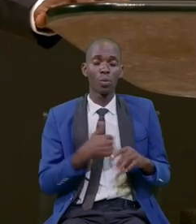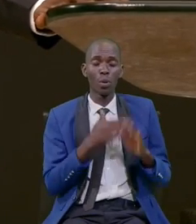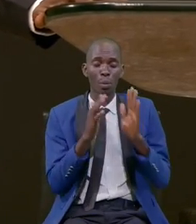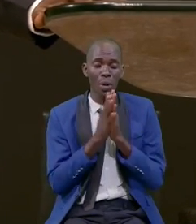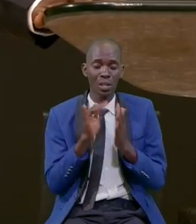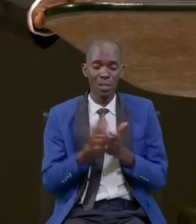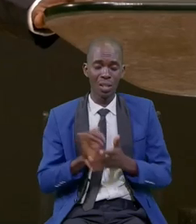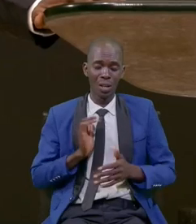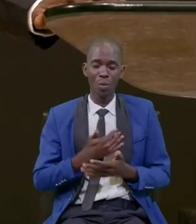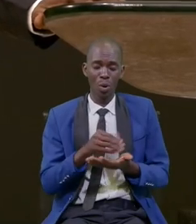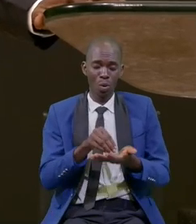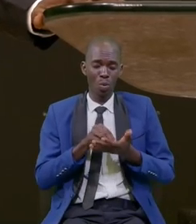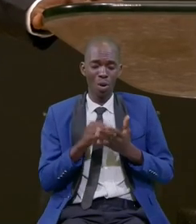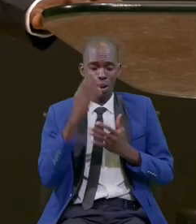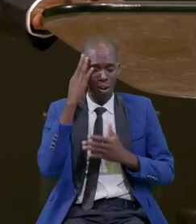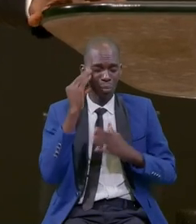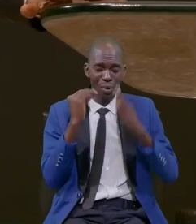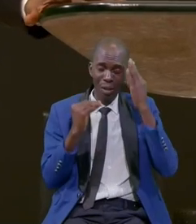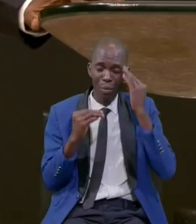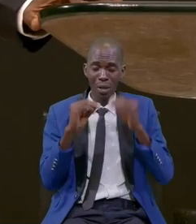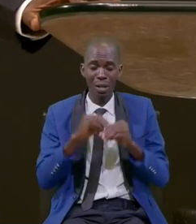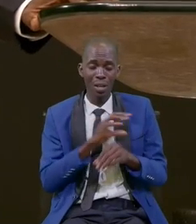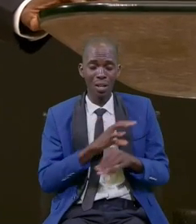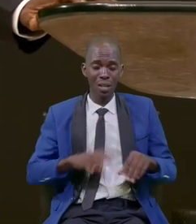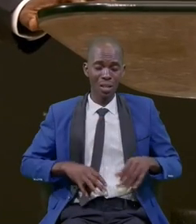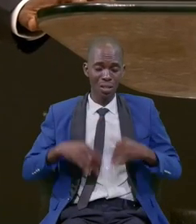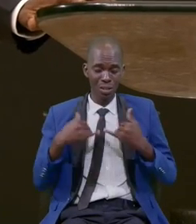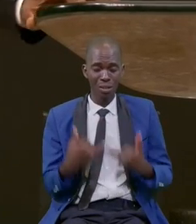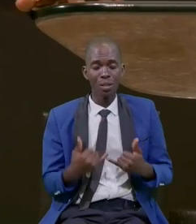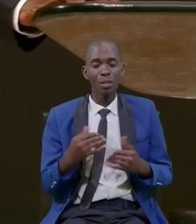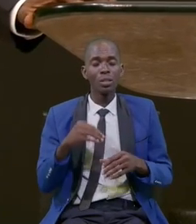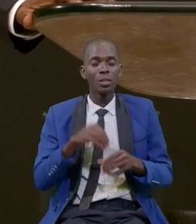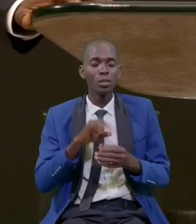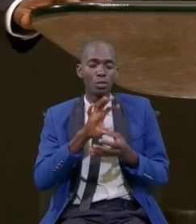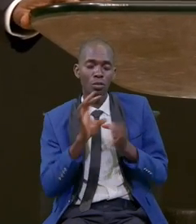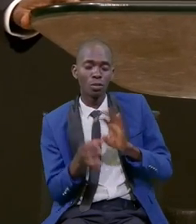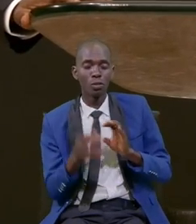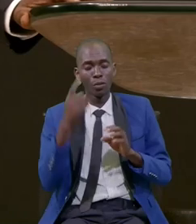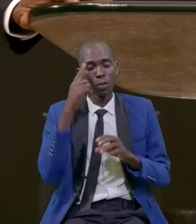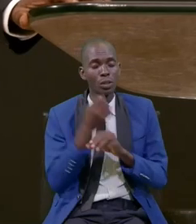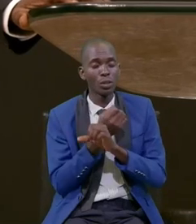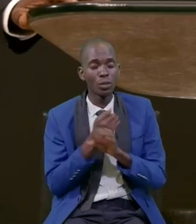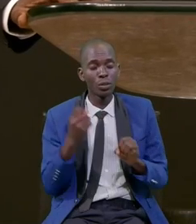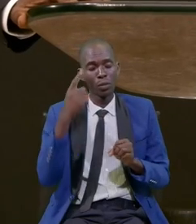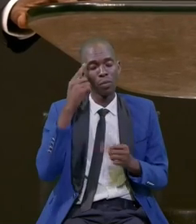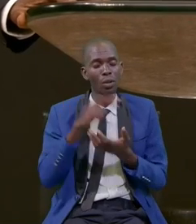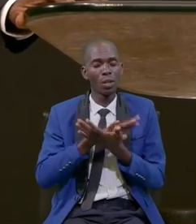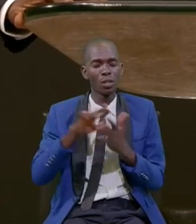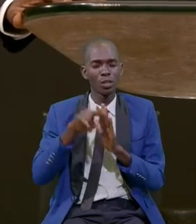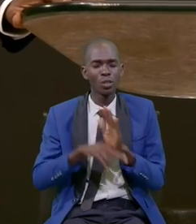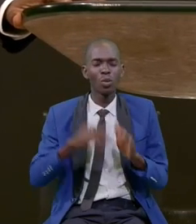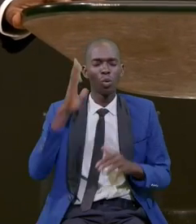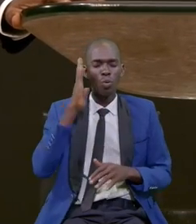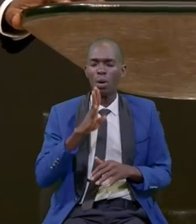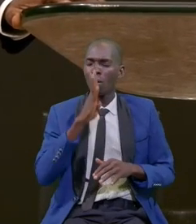régénératrice, nous prions que notre expérience en Christ, la conversion, le salut, la justice, soit